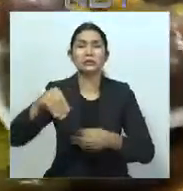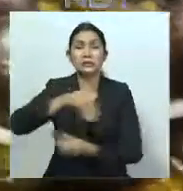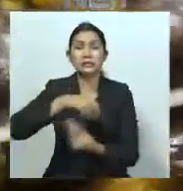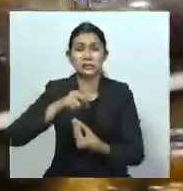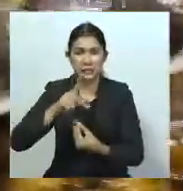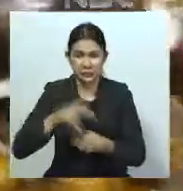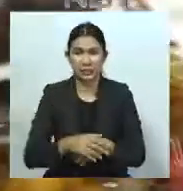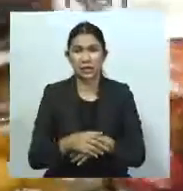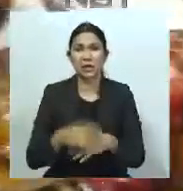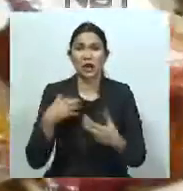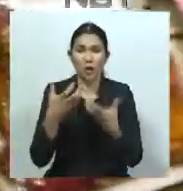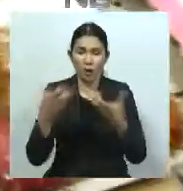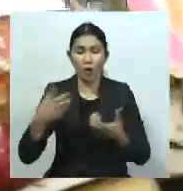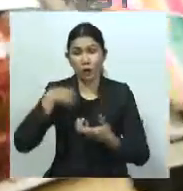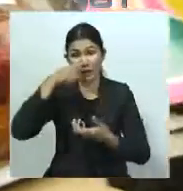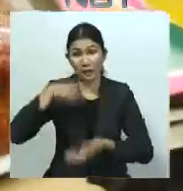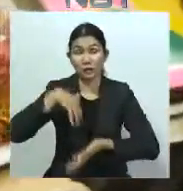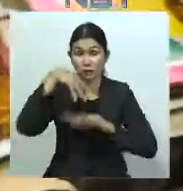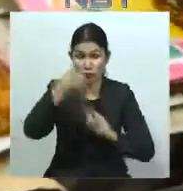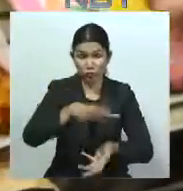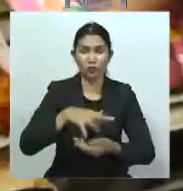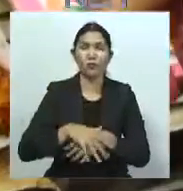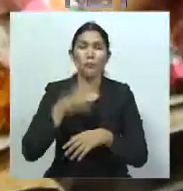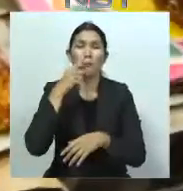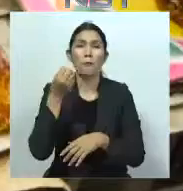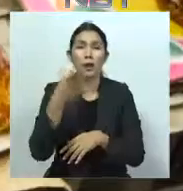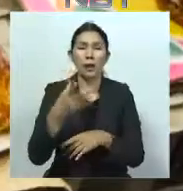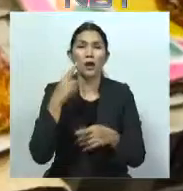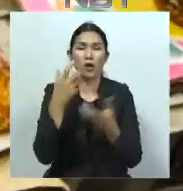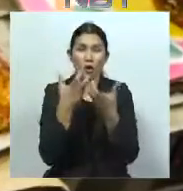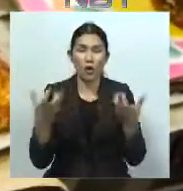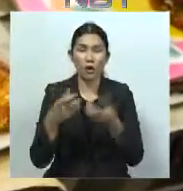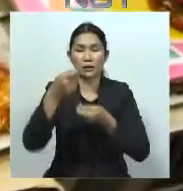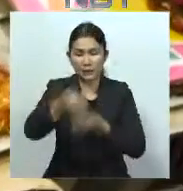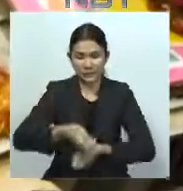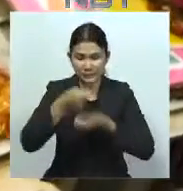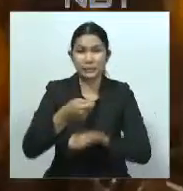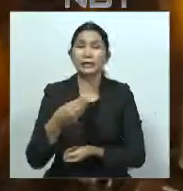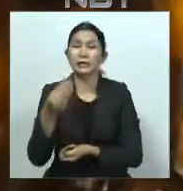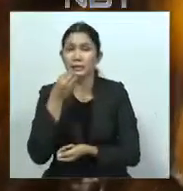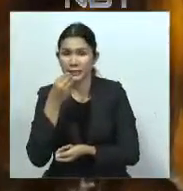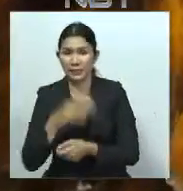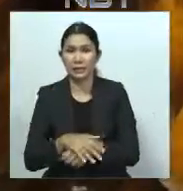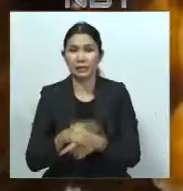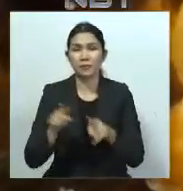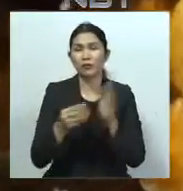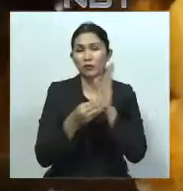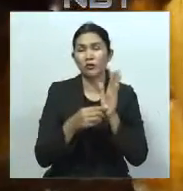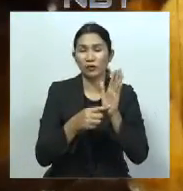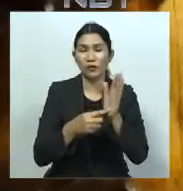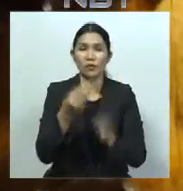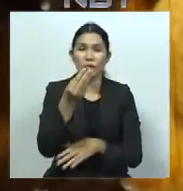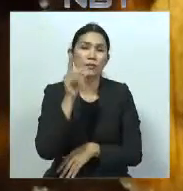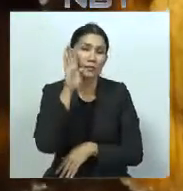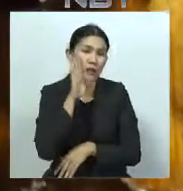สินค้าที่ไทยส่งออกมายังรัฐนี้ส่วนใหญ่เป็นสินค้าเกษตรและอาหารอย่างลำไยเงาะ